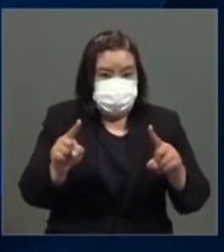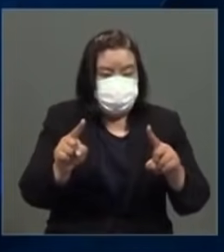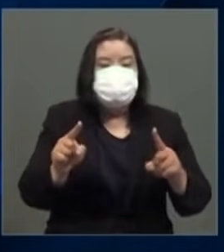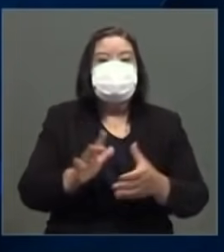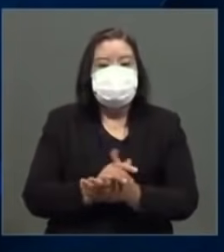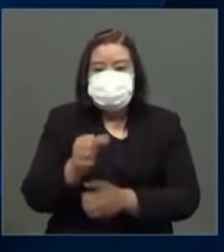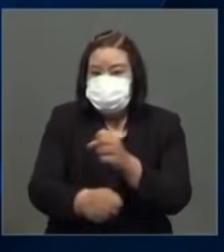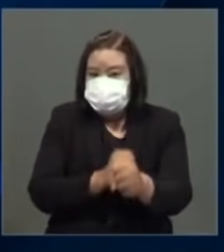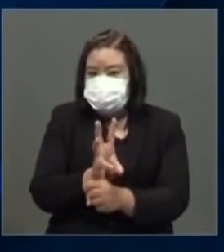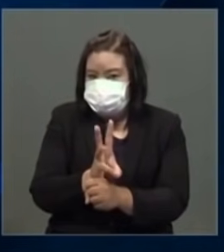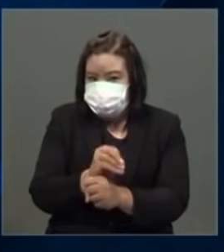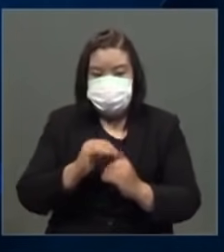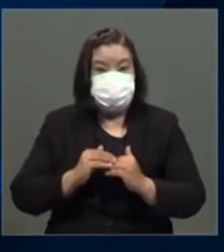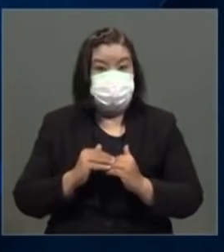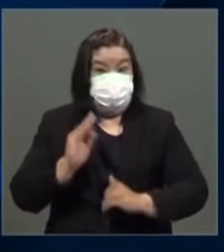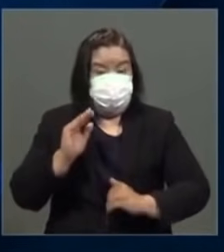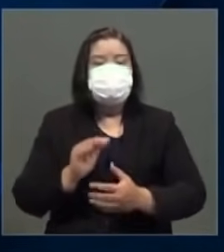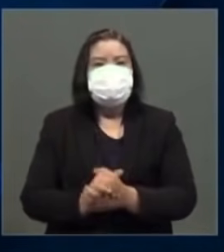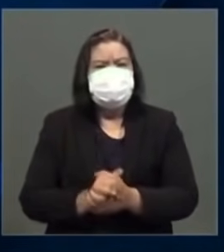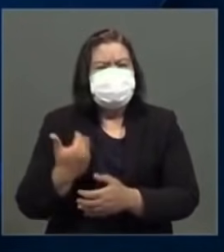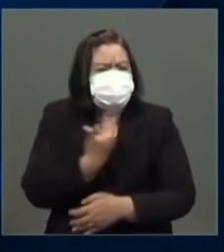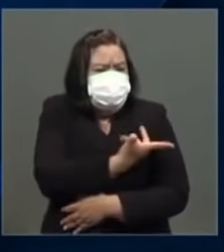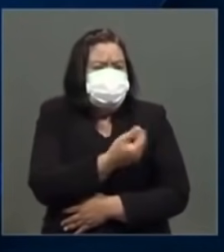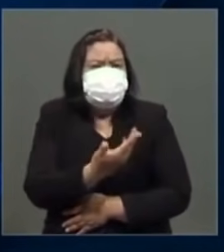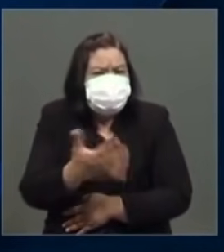ผู้ที่มีอายุ60ปีขึ้นไปฉีดได้เพียงแค่